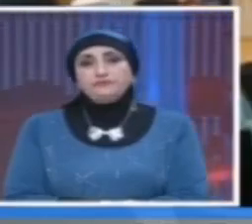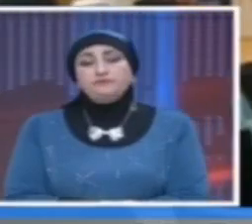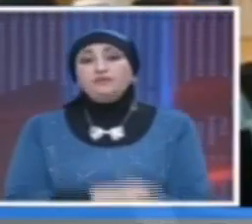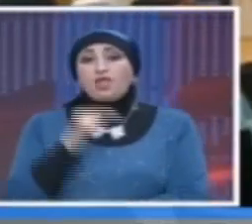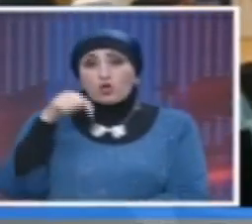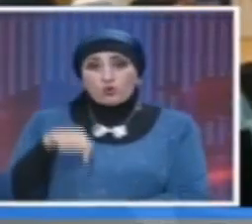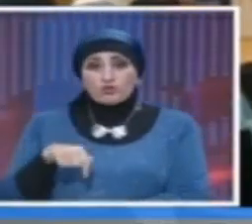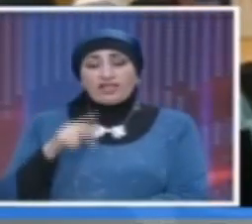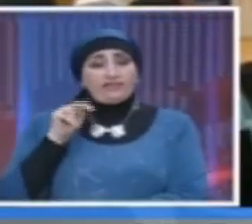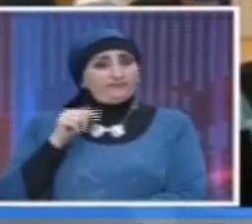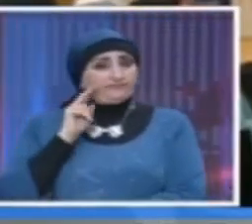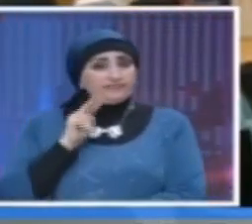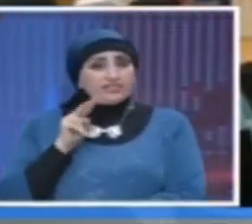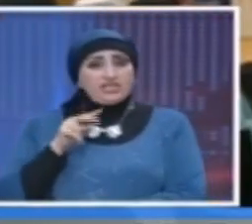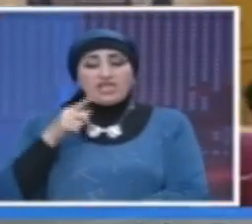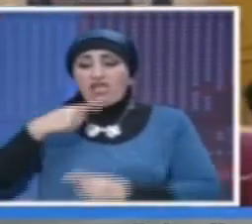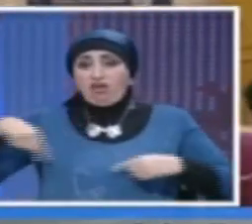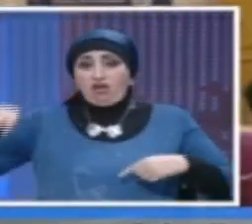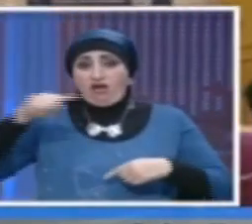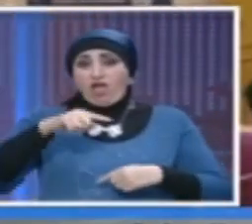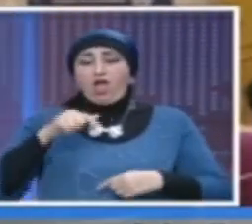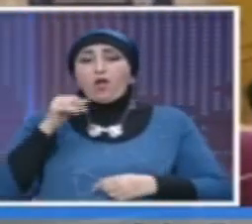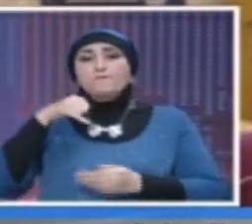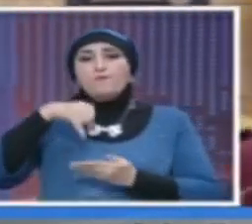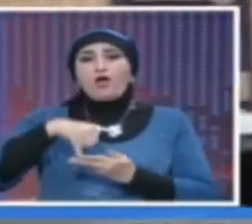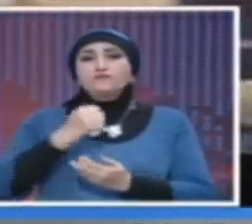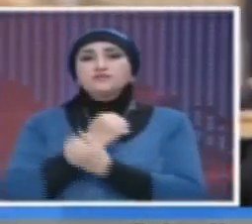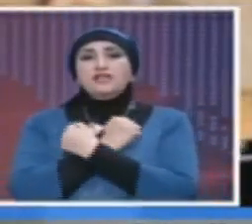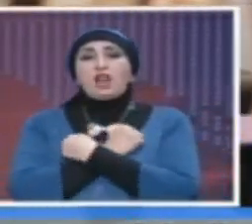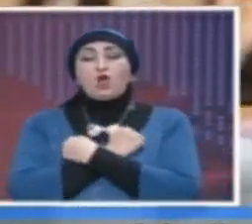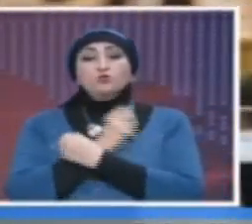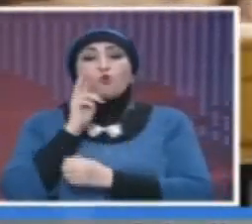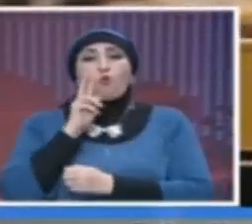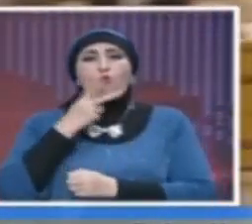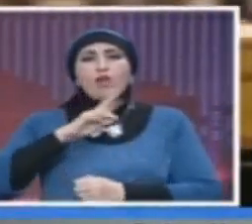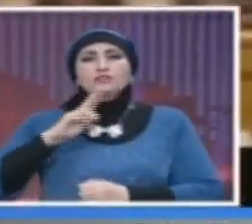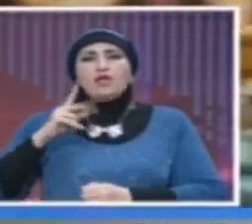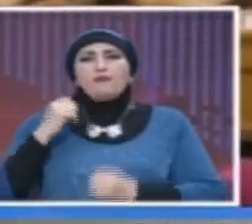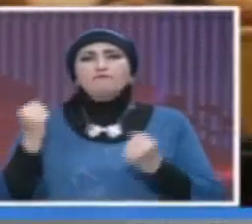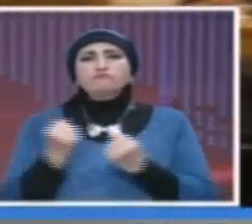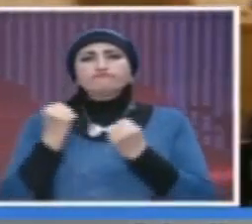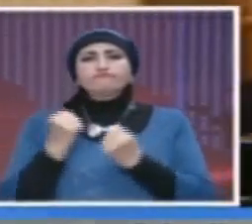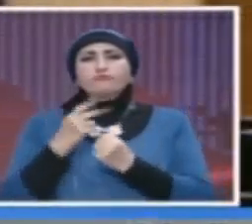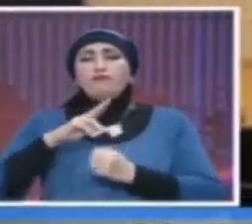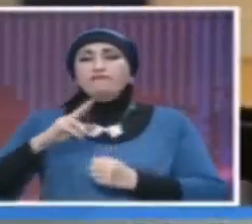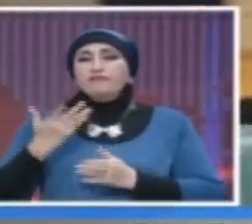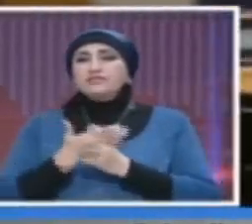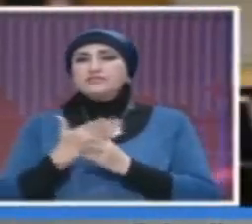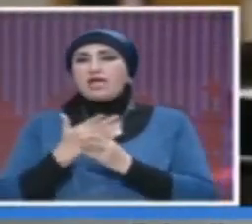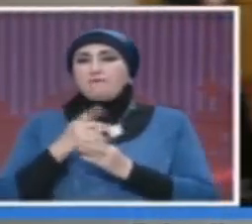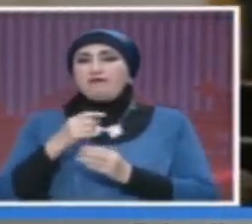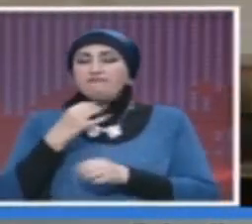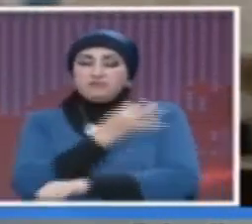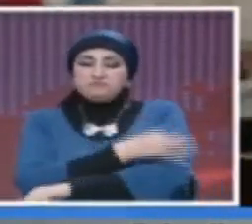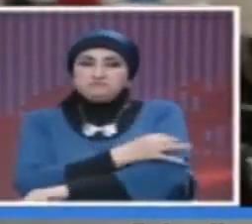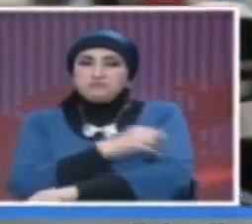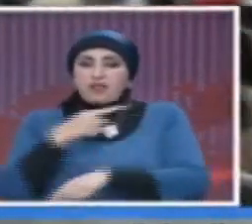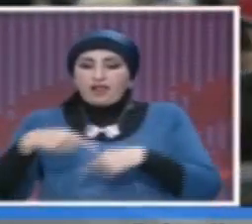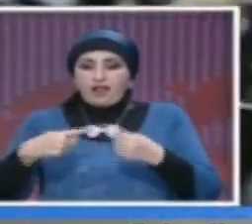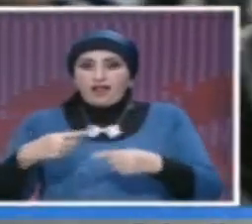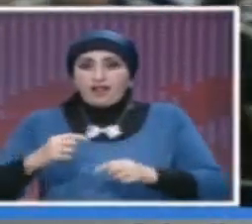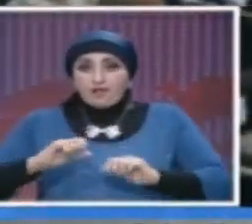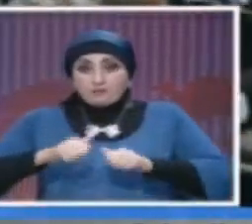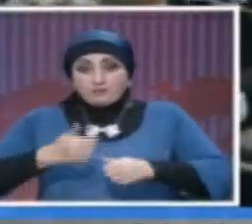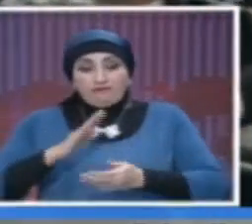هنا في هذه القاعة بمحافظة الأقصر، وضمن الاستعدادات التي تجريها المحافظة تمهيدا لبدء تشغيل